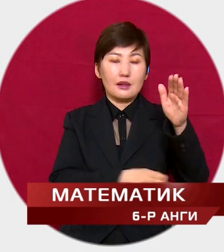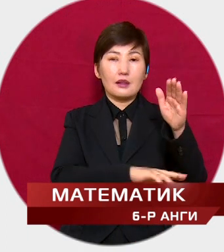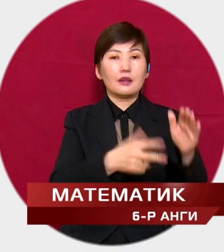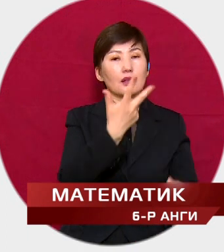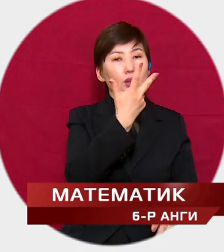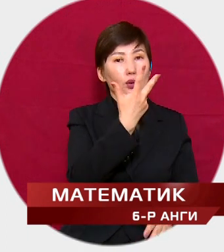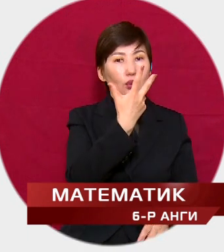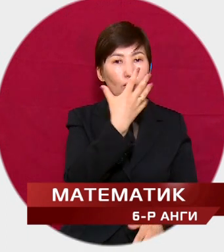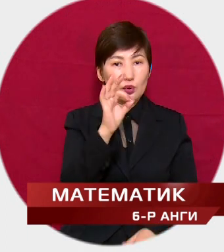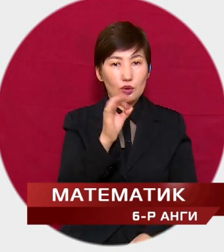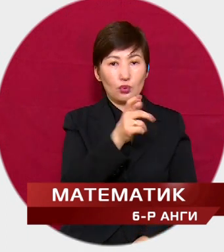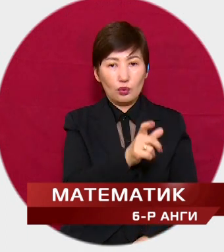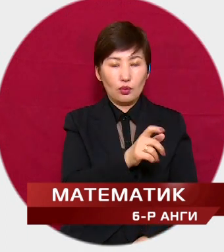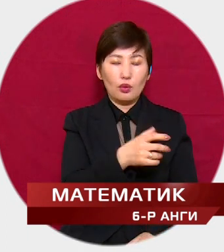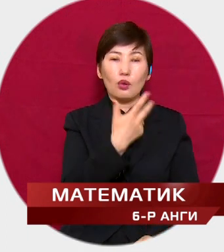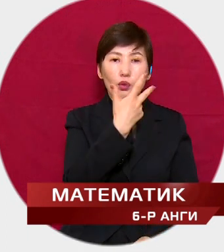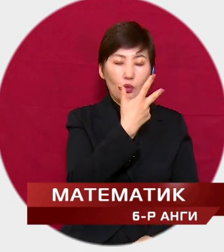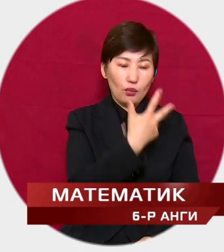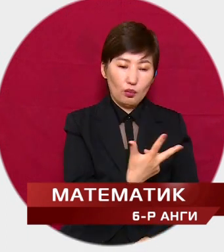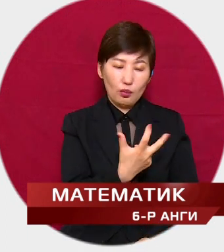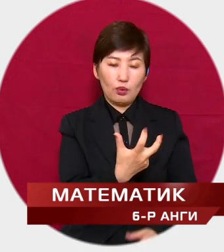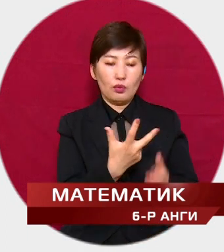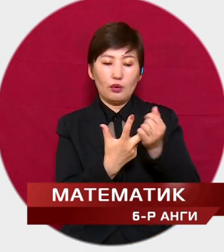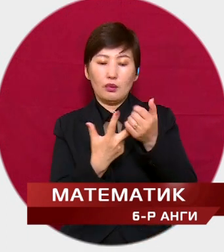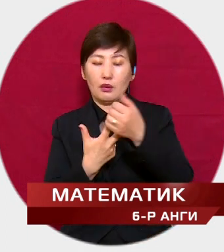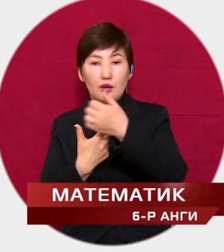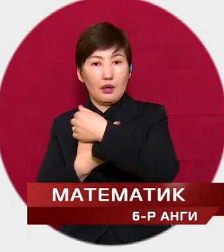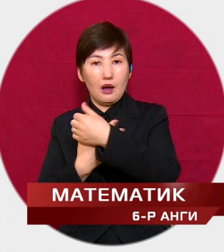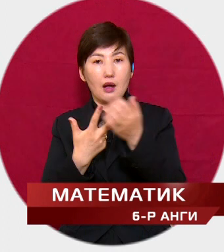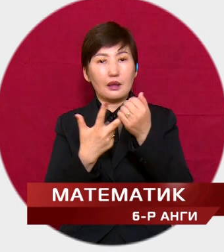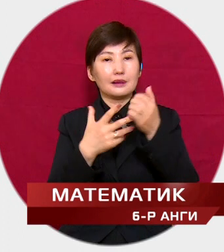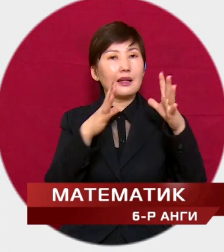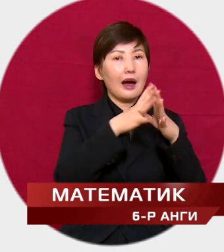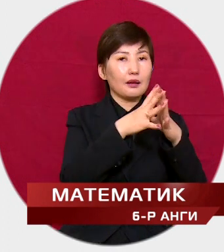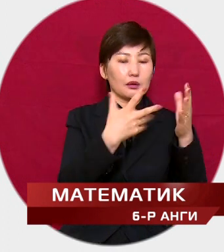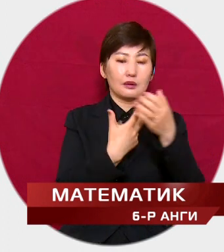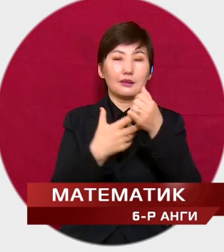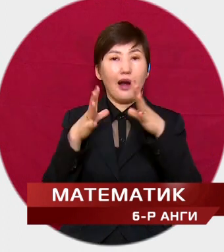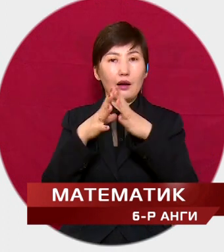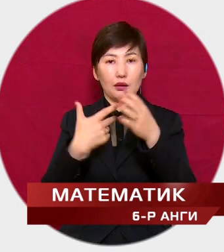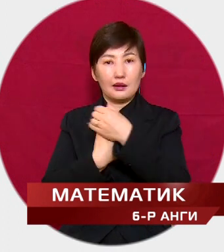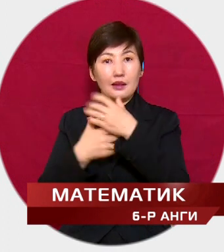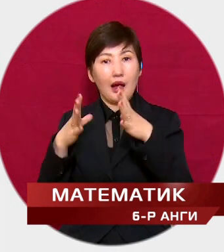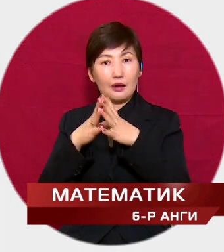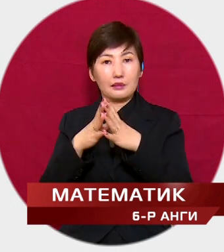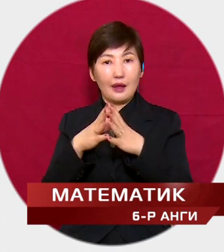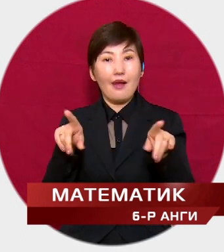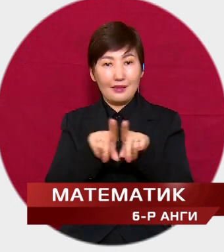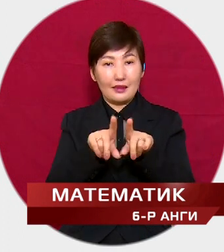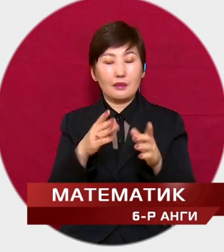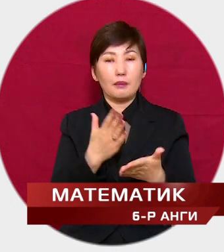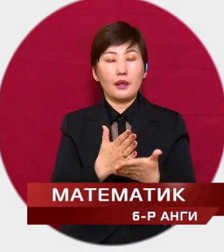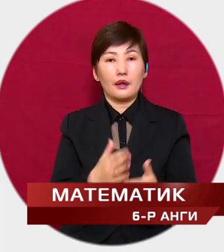тэгэхээр пиктограммдаар 3 бүтэн дүрсээр тэмдэглэнэ гэсэн үг. За ингэхээр одоо бүгдээрээ давтамжийн хүснэгтээ эндээс хараад гүцээ.